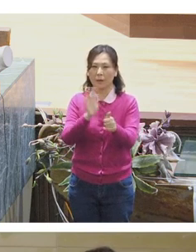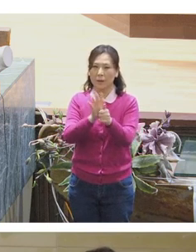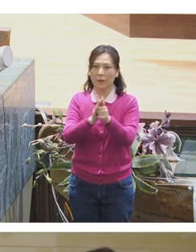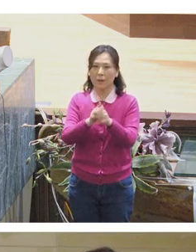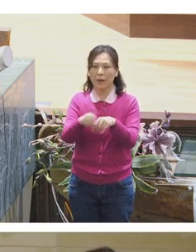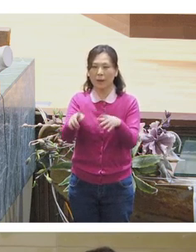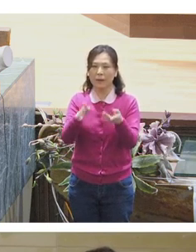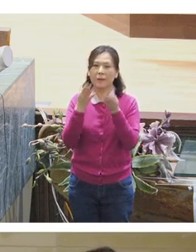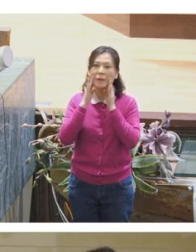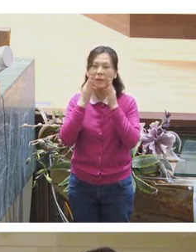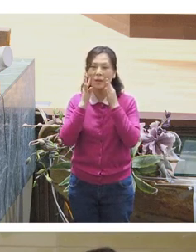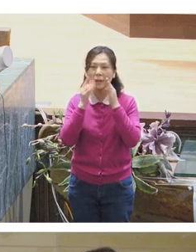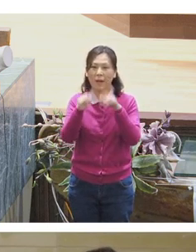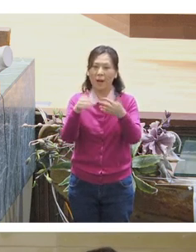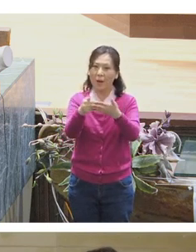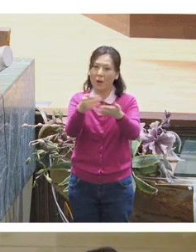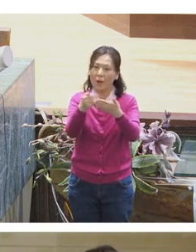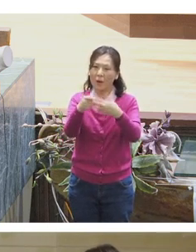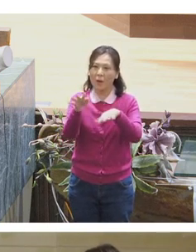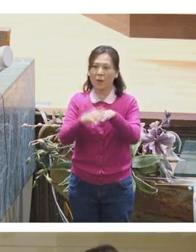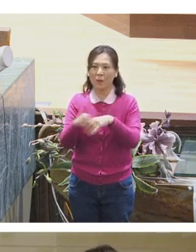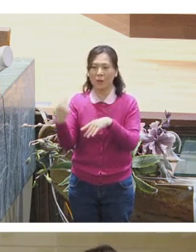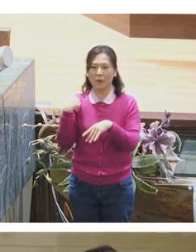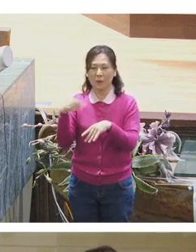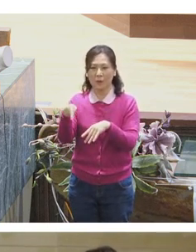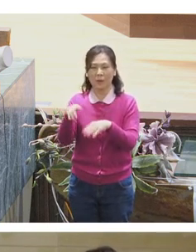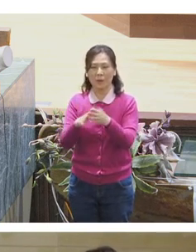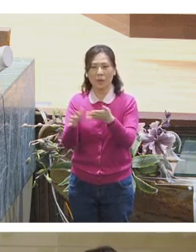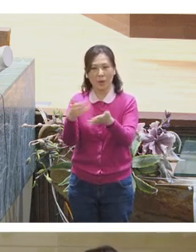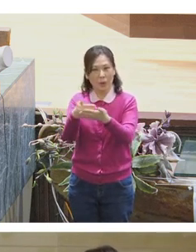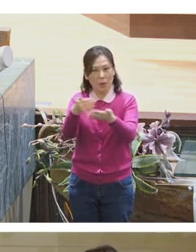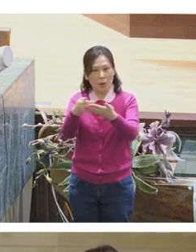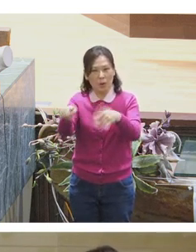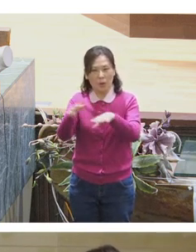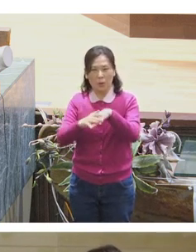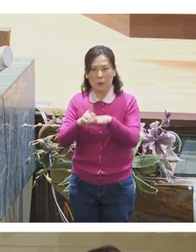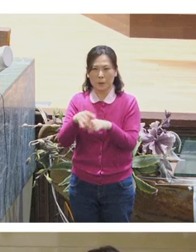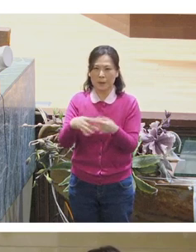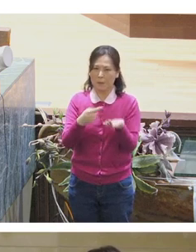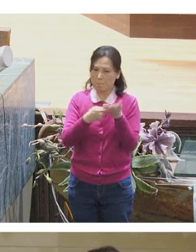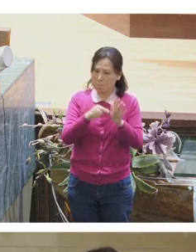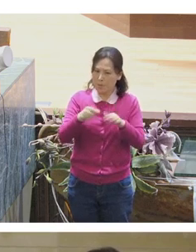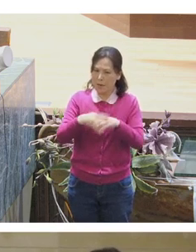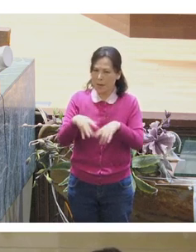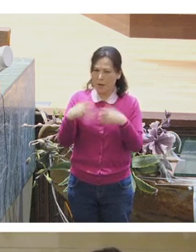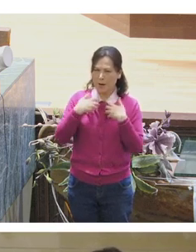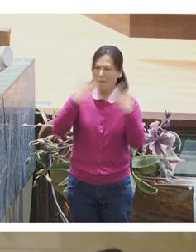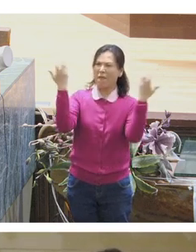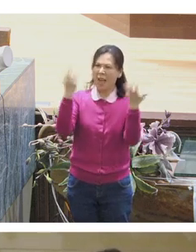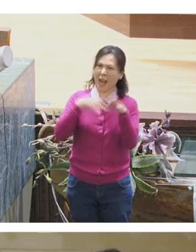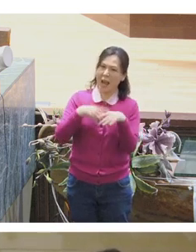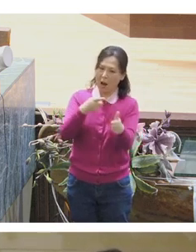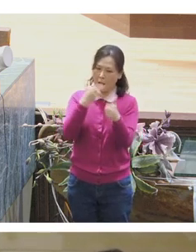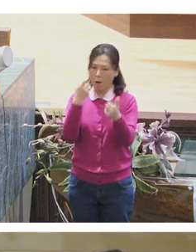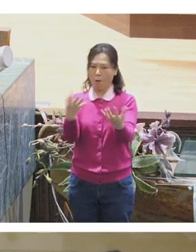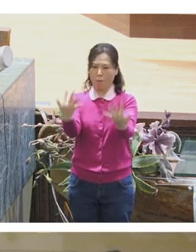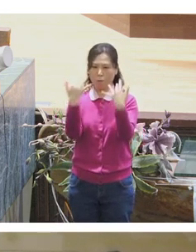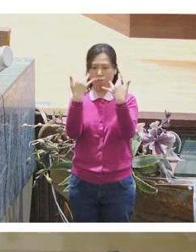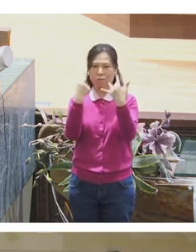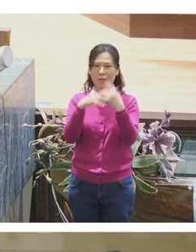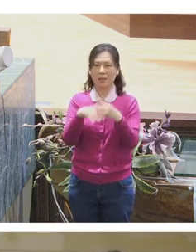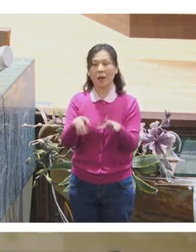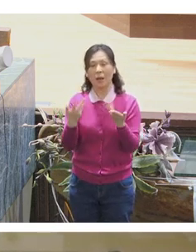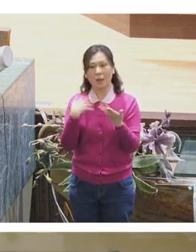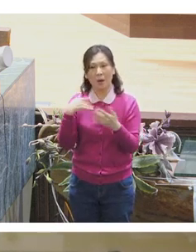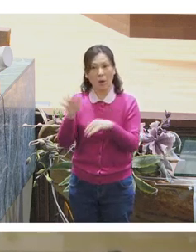是被要求做图卡要拉高情绪值，表达更愤怒，吸引更多的人，或者是说在其他